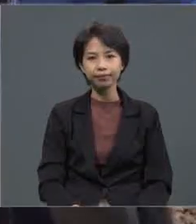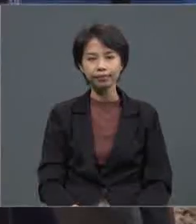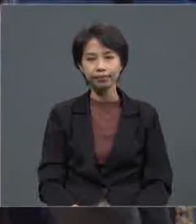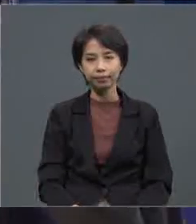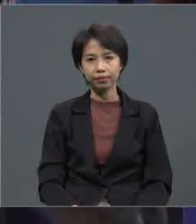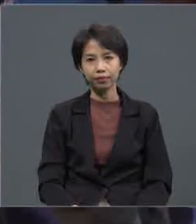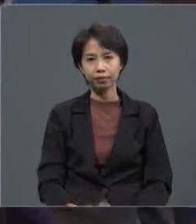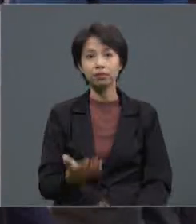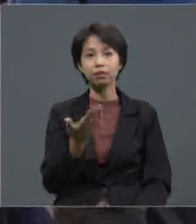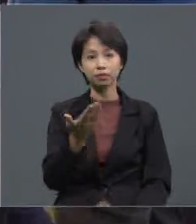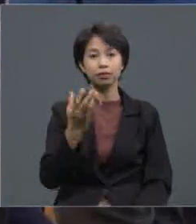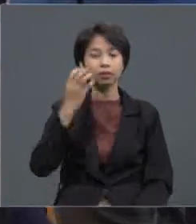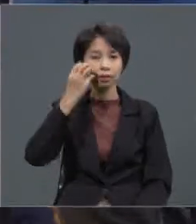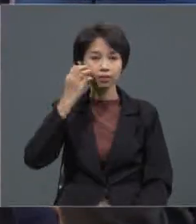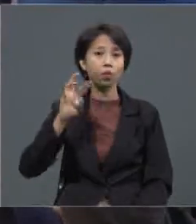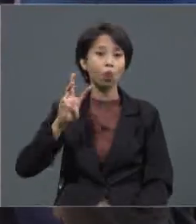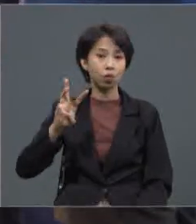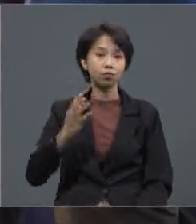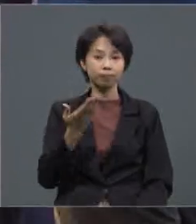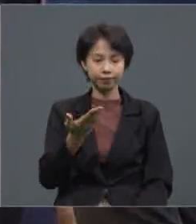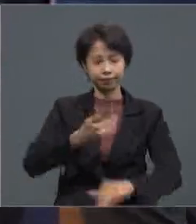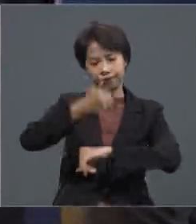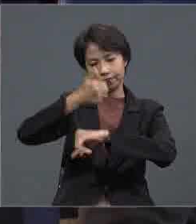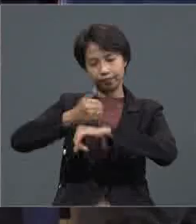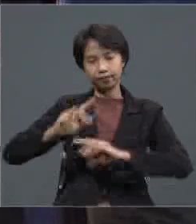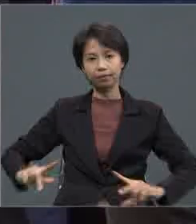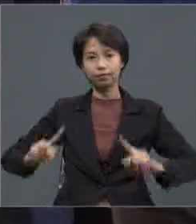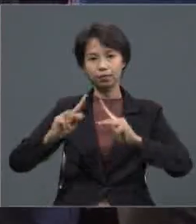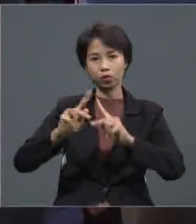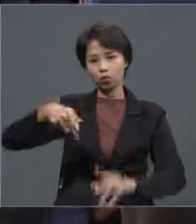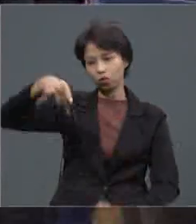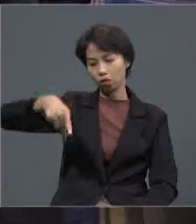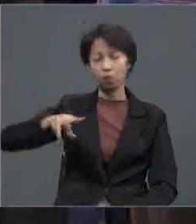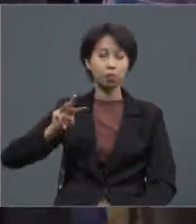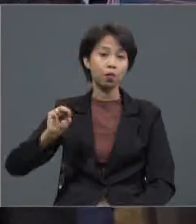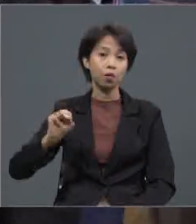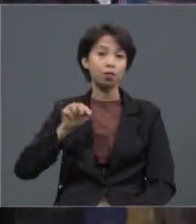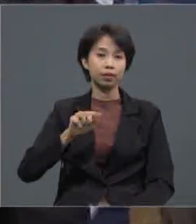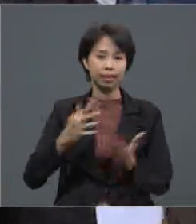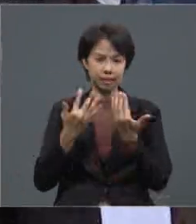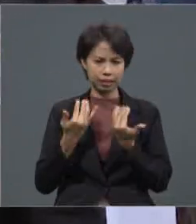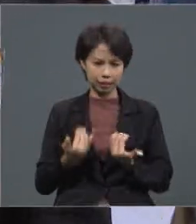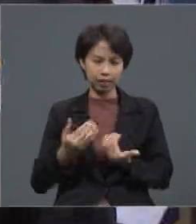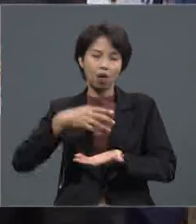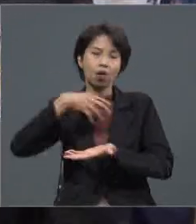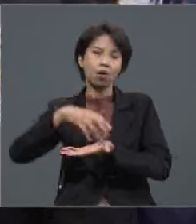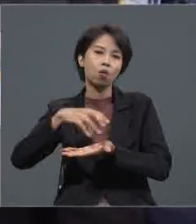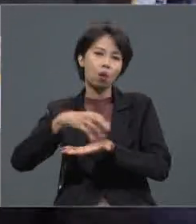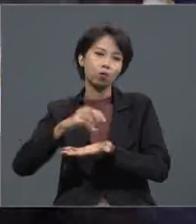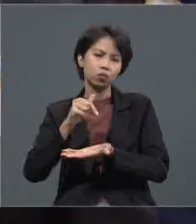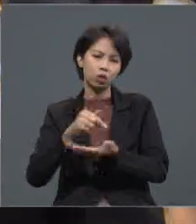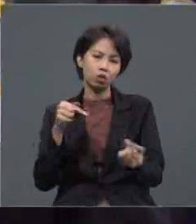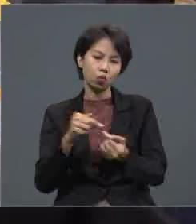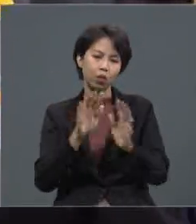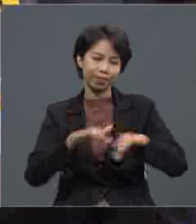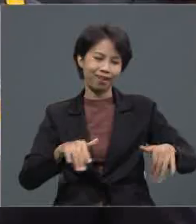างด้านของนายวราวุฒิศิลปะอาชานะคะรัฐมนตรีว่าการกระทรวงการพัฒนาสังคมและความมั่นคงของมนุษย์ค่ะก็เปิดเผยถึงกรณีของเด็ก8ขวบเนี่ย